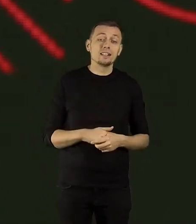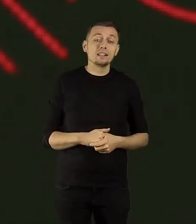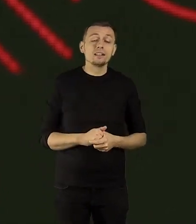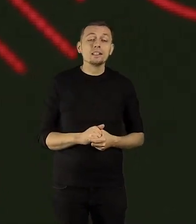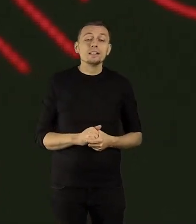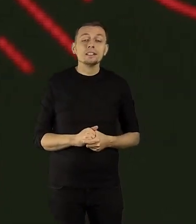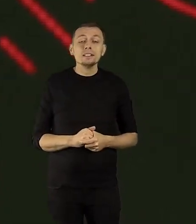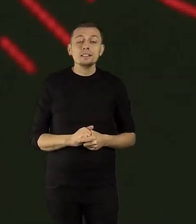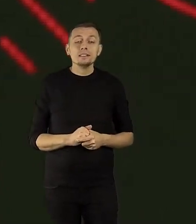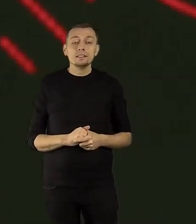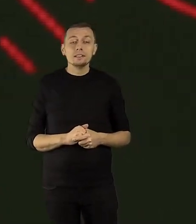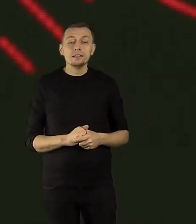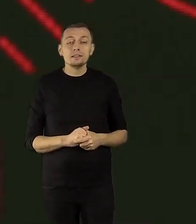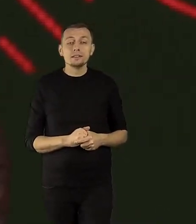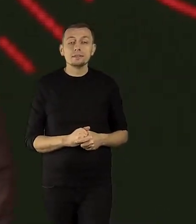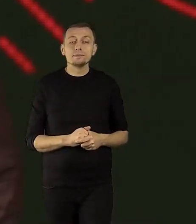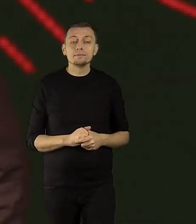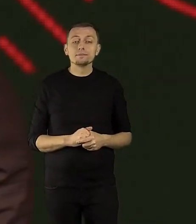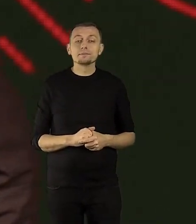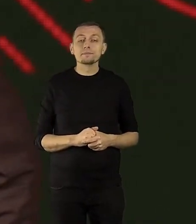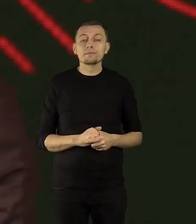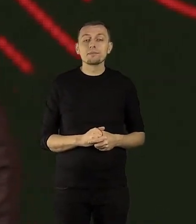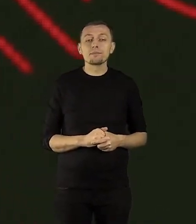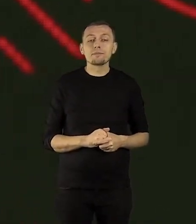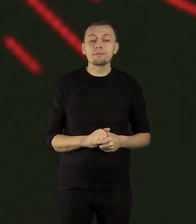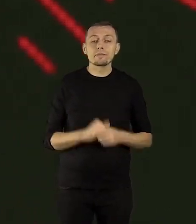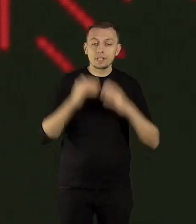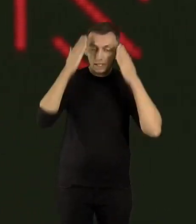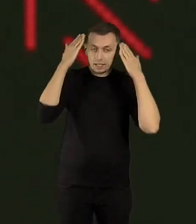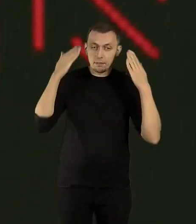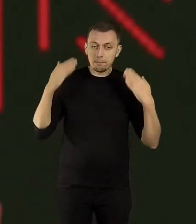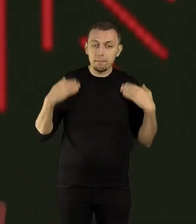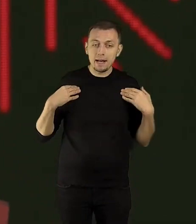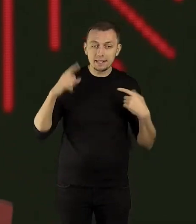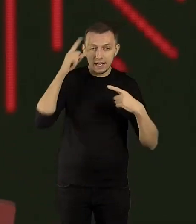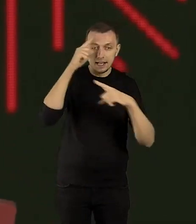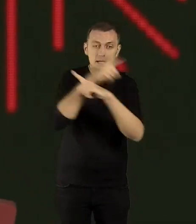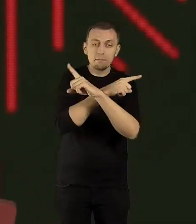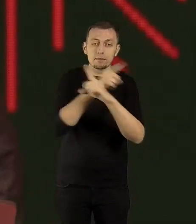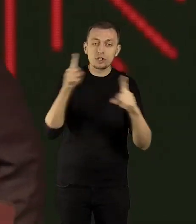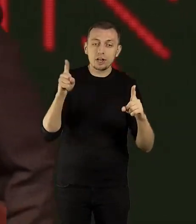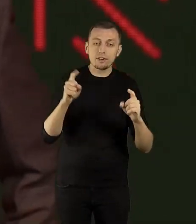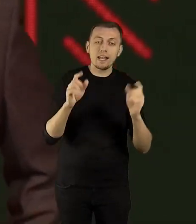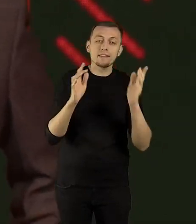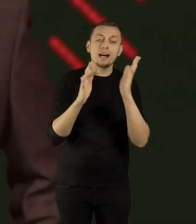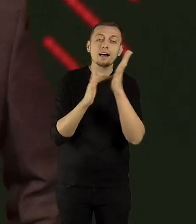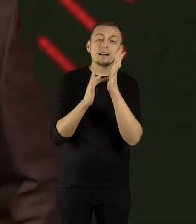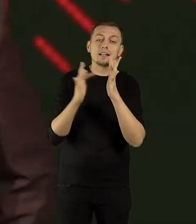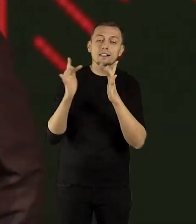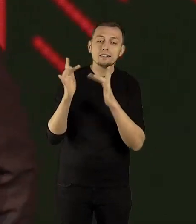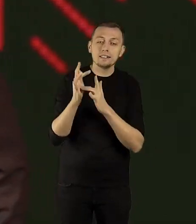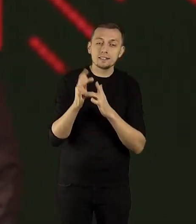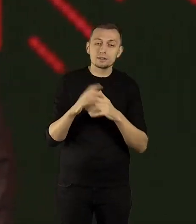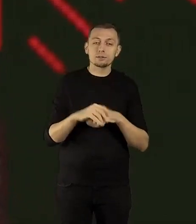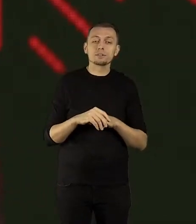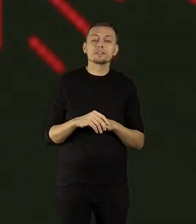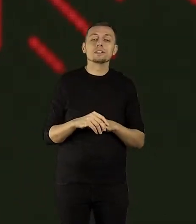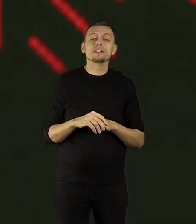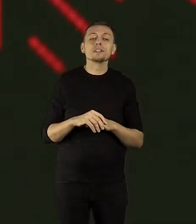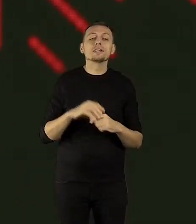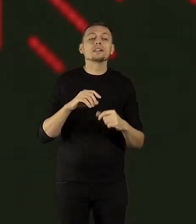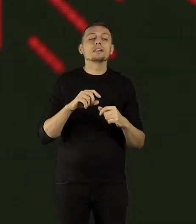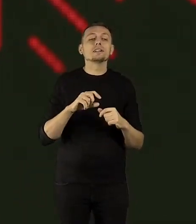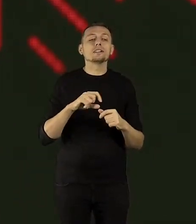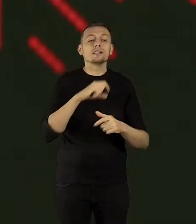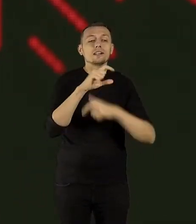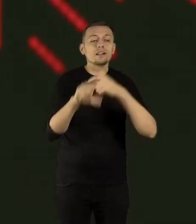Ona jest tak całkowicie przekonana o tym, co zrobi jej Syn Jezus, kiedy przyjdzie na świat, więc mówi